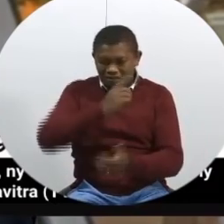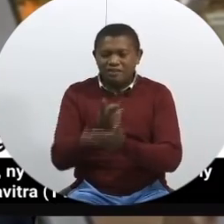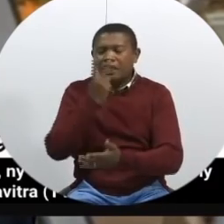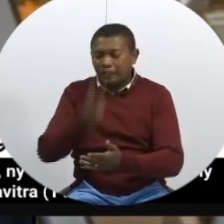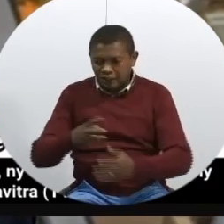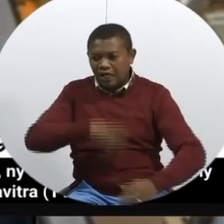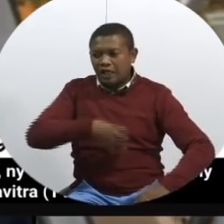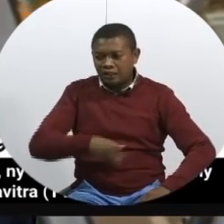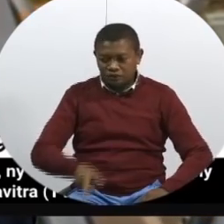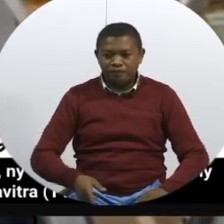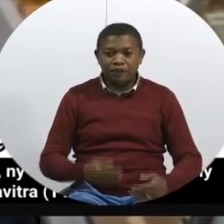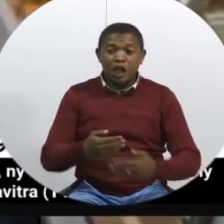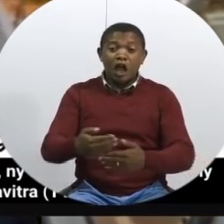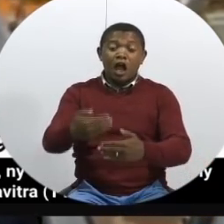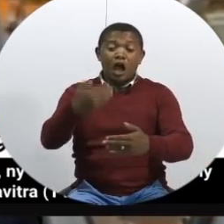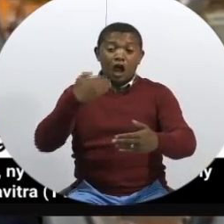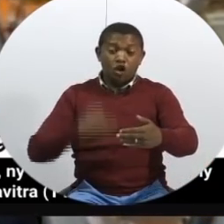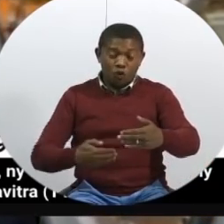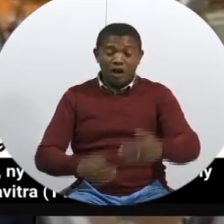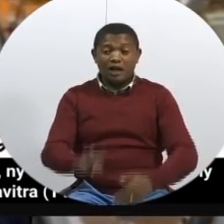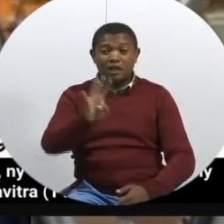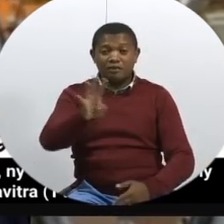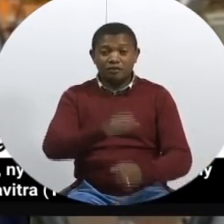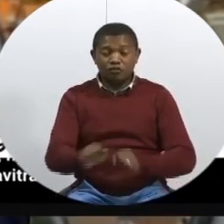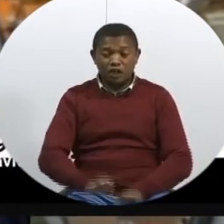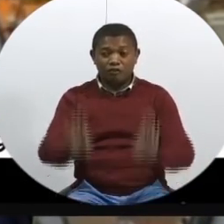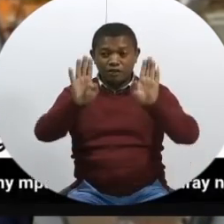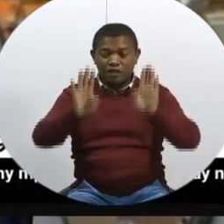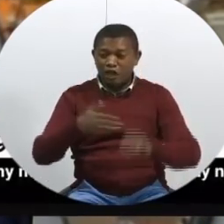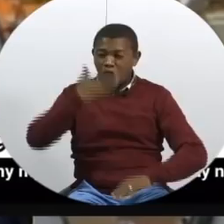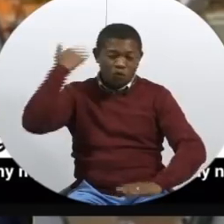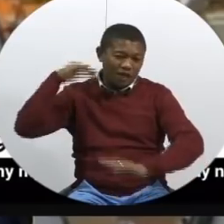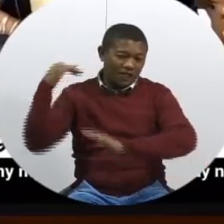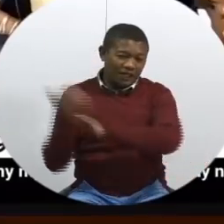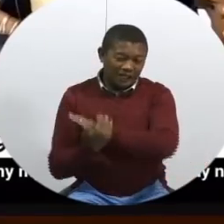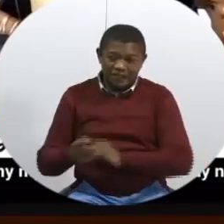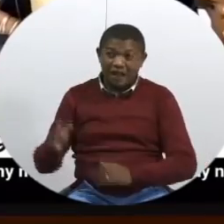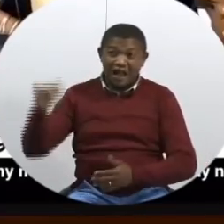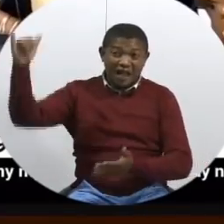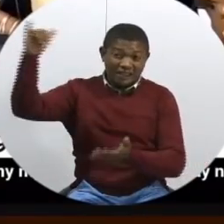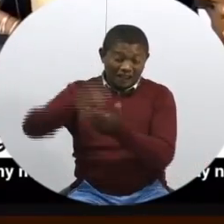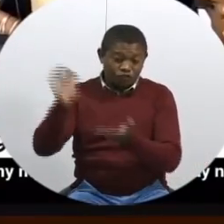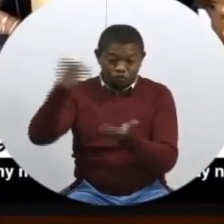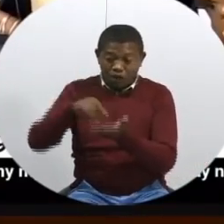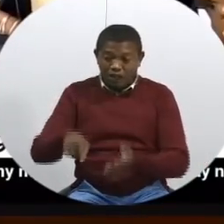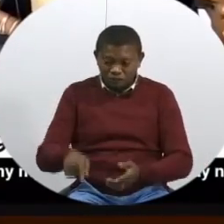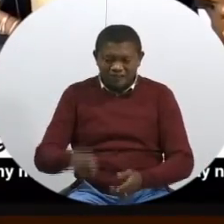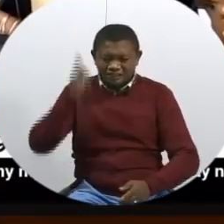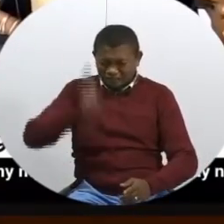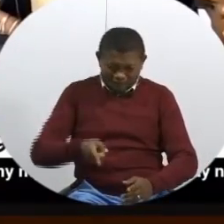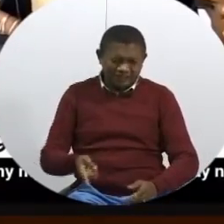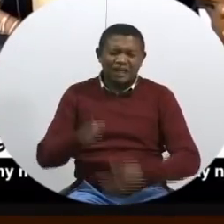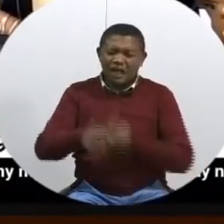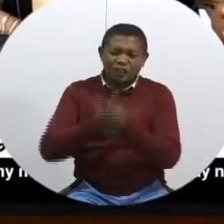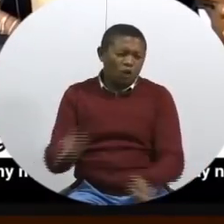Alohan'ny 4 avril ireo olona rehetrarehetra avy any ivelany dia tsy maintsy atao an fitiliana